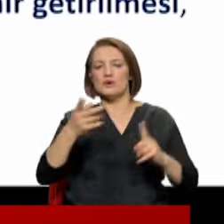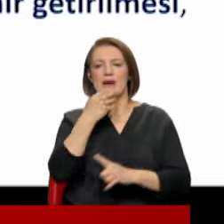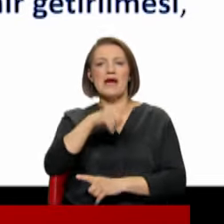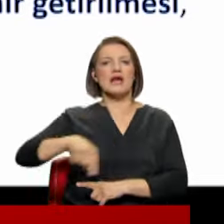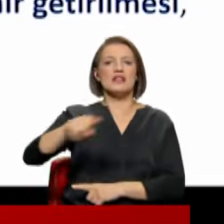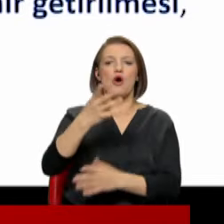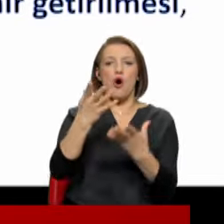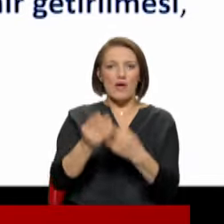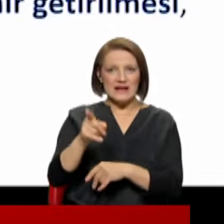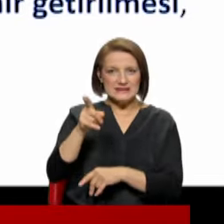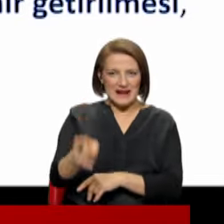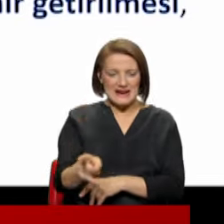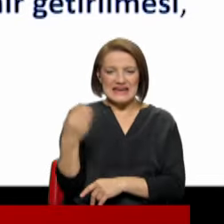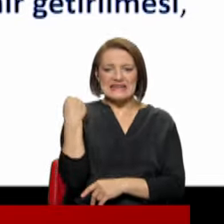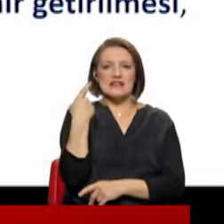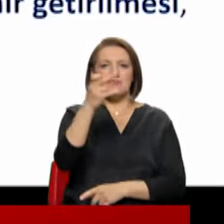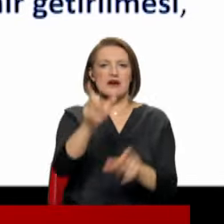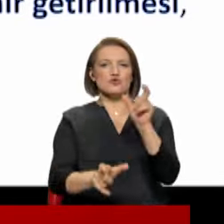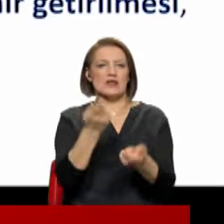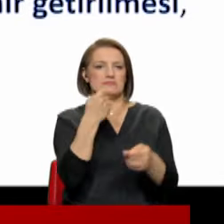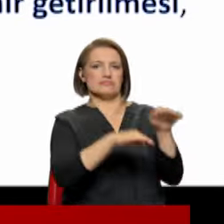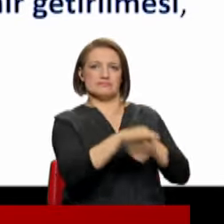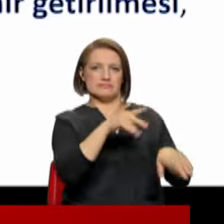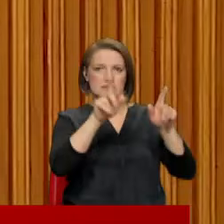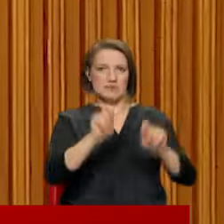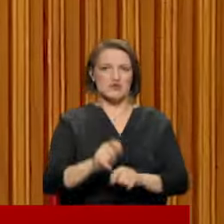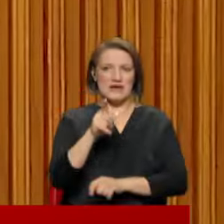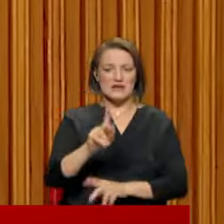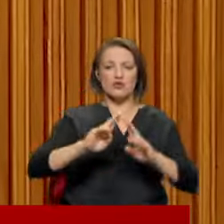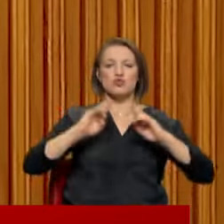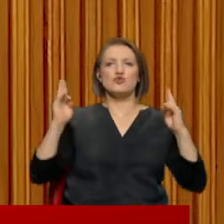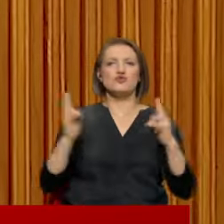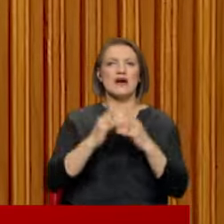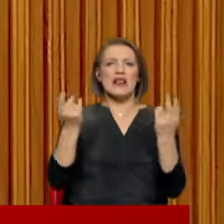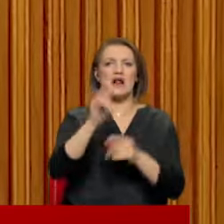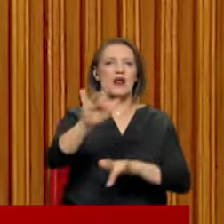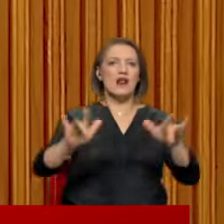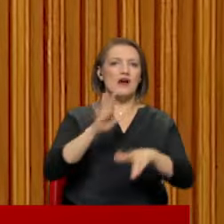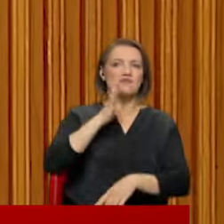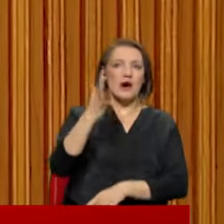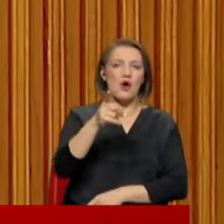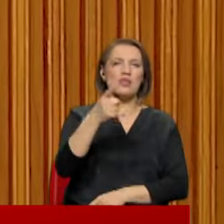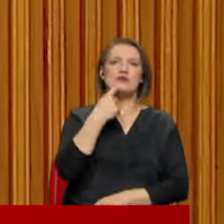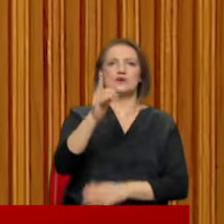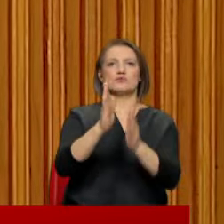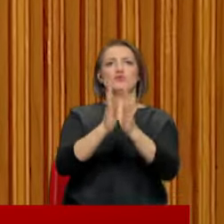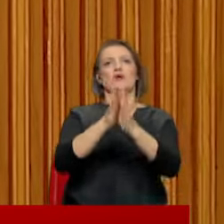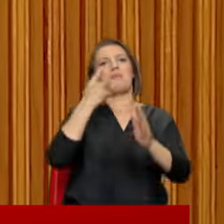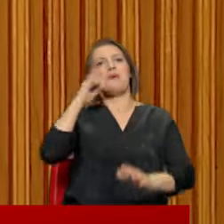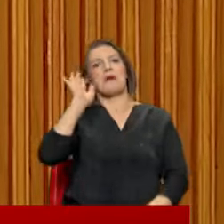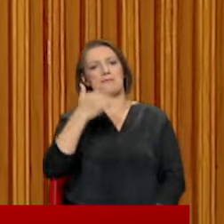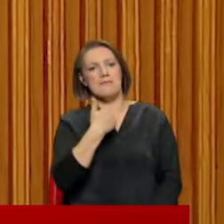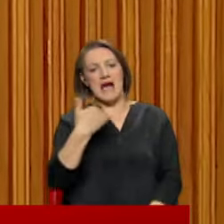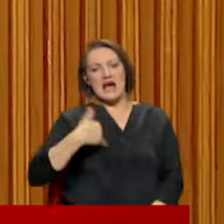emekli olanlar kadar yeni personel istihdamı sağlayacağız. Dünya kadar işsiz var. Onlara diyor ki kusura bakmayın.